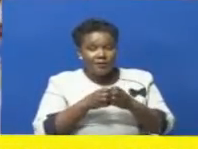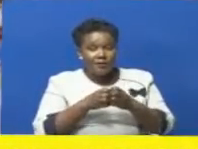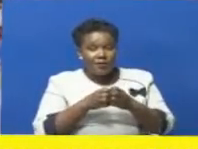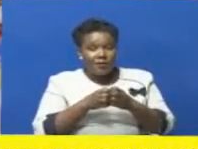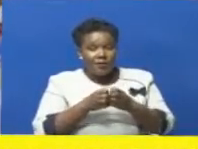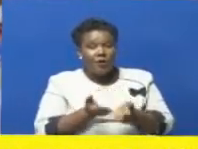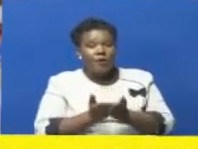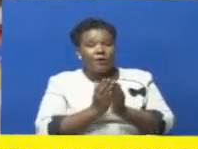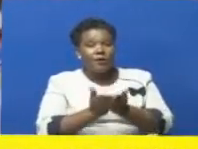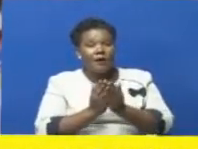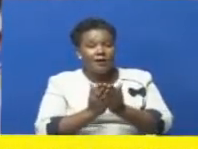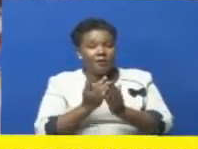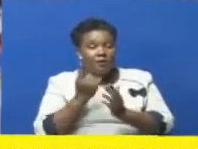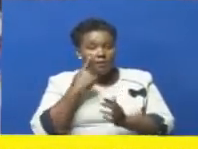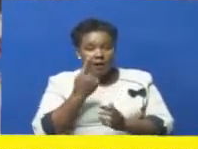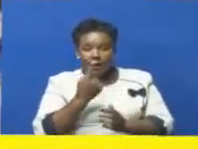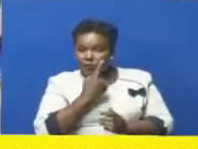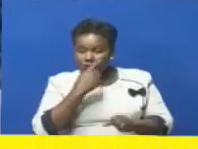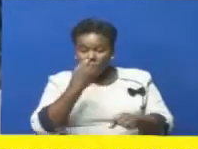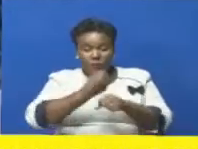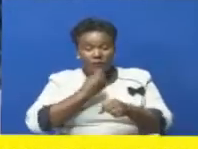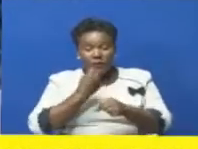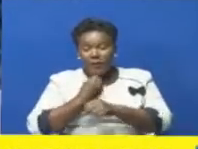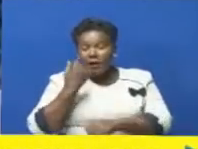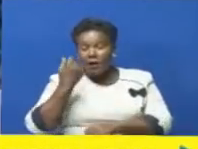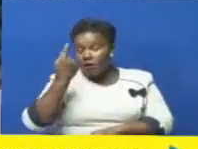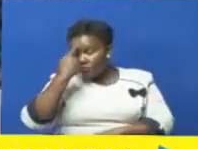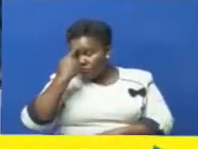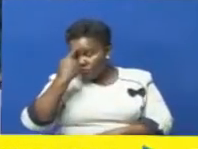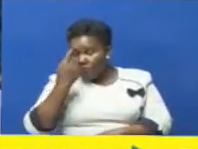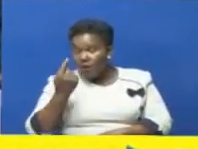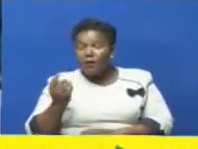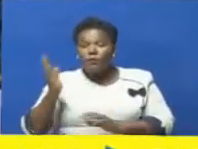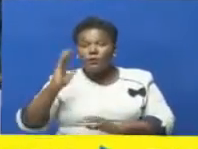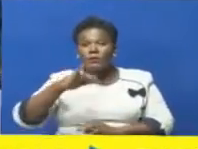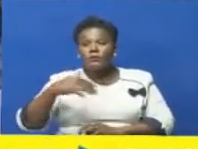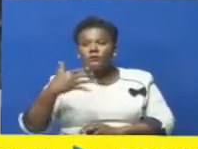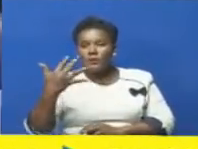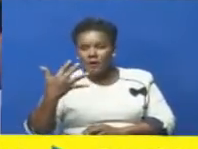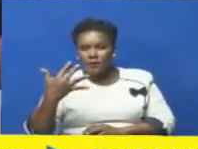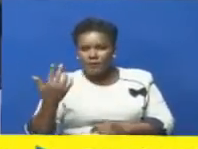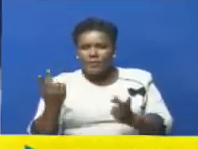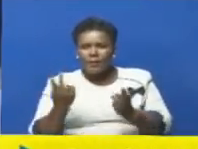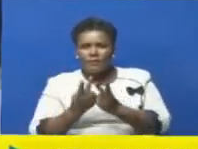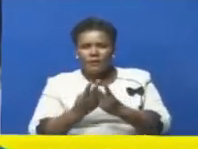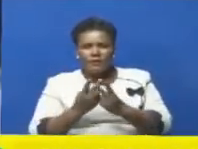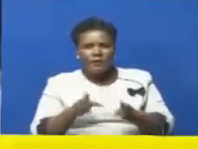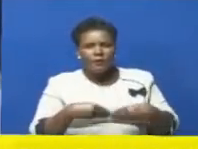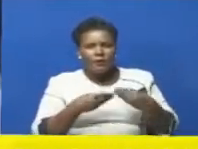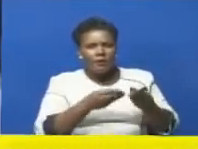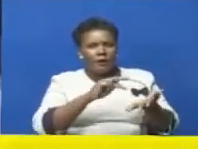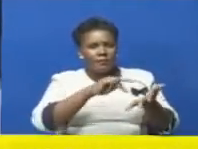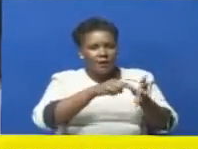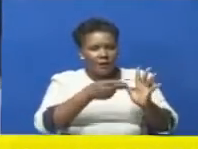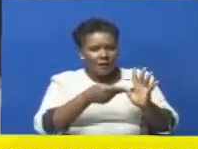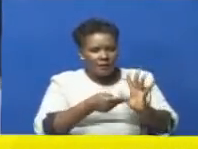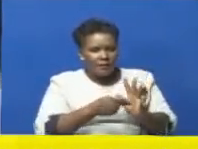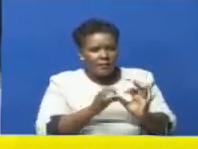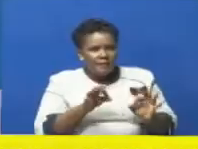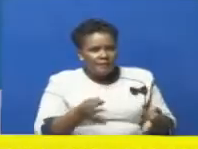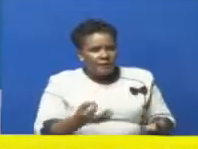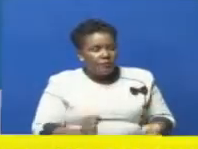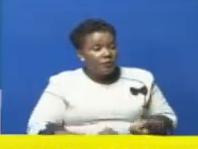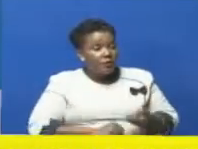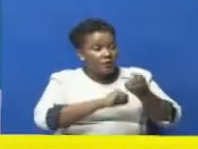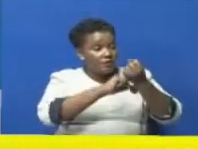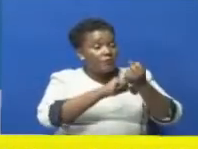siku tano, huku mikakati mbalimbali ya kuliwezesha kundi hilo la wenye ulemavu wa macho ikijadiliwa.